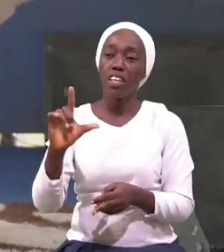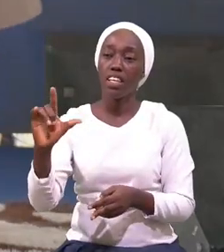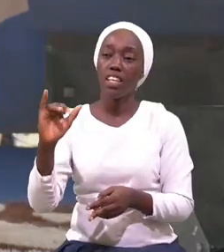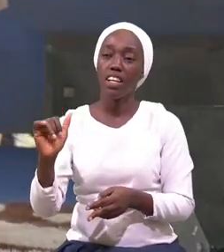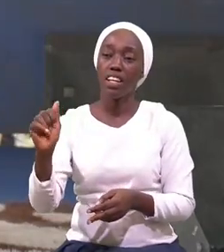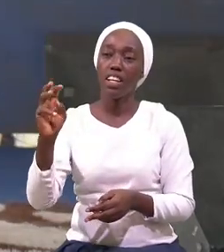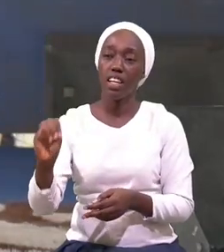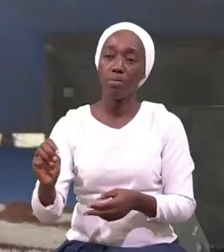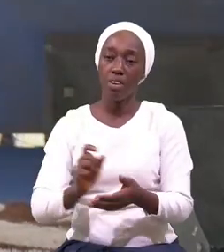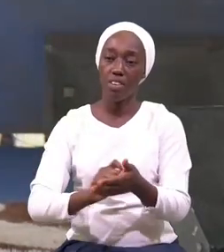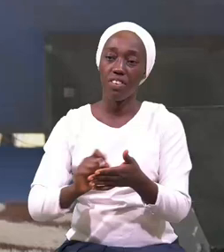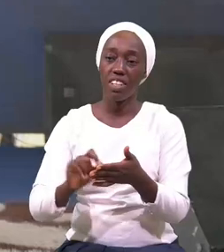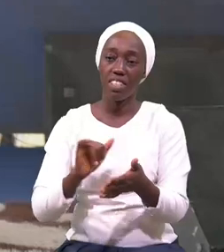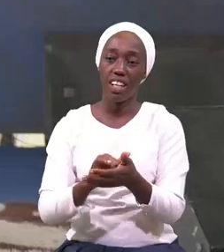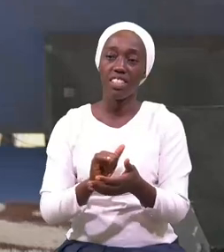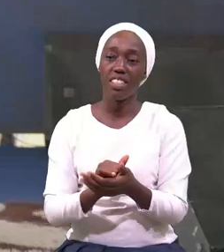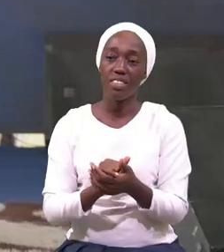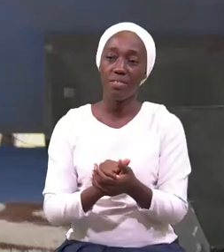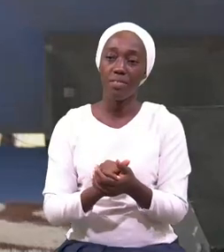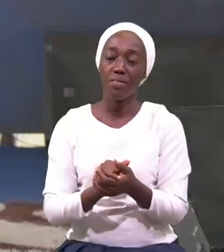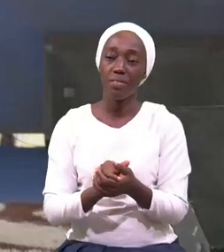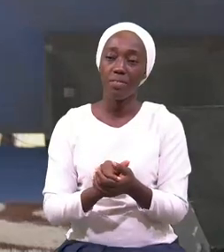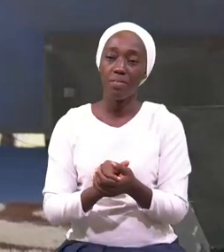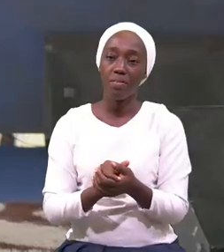William, et notez, écrivez ça.